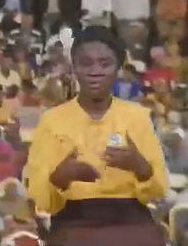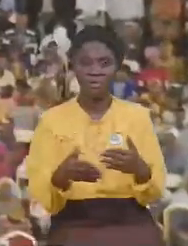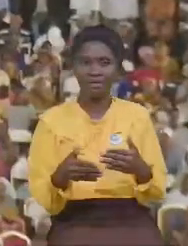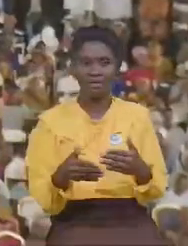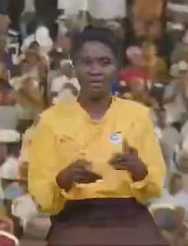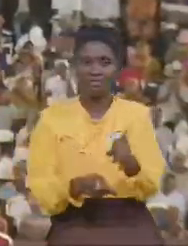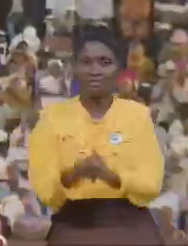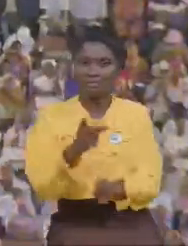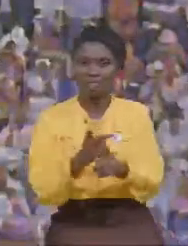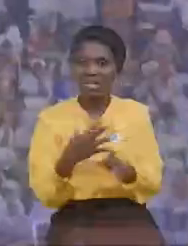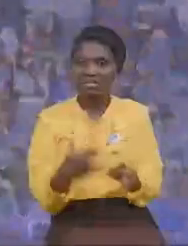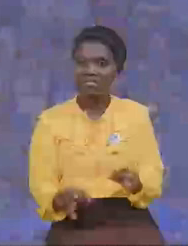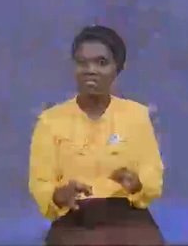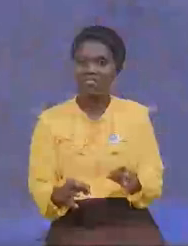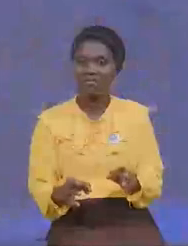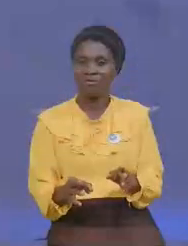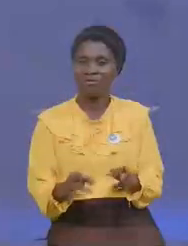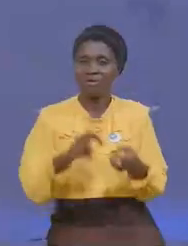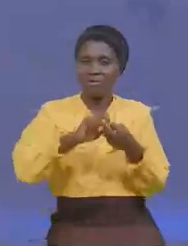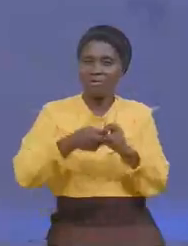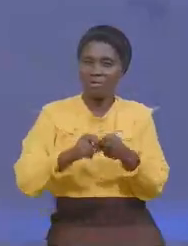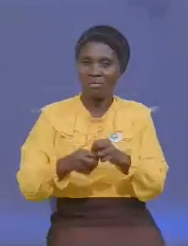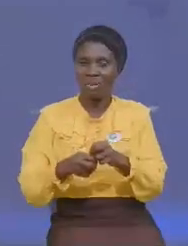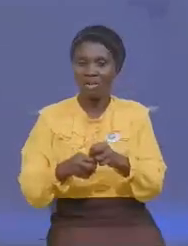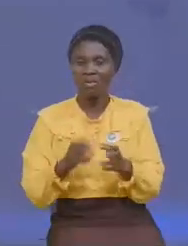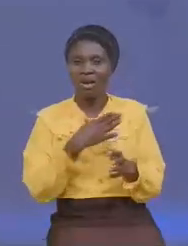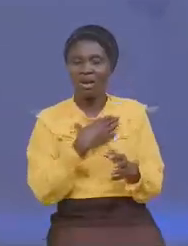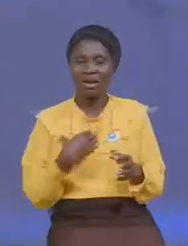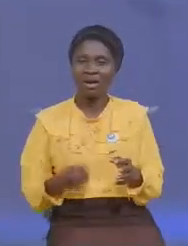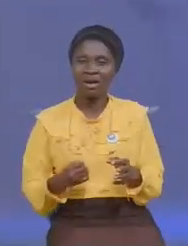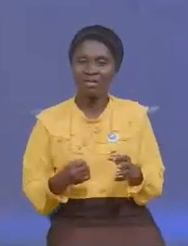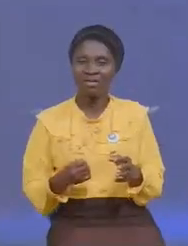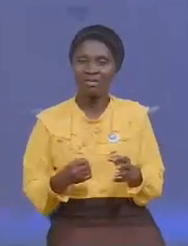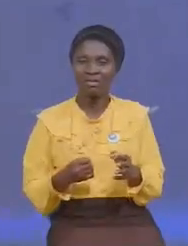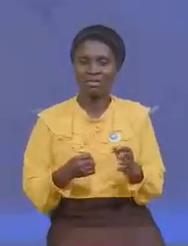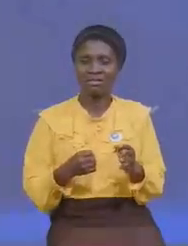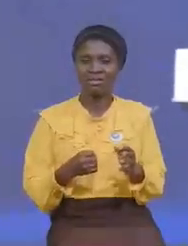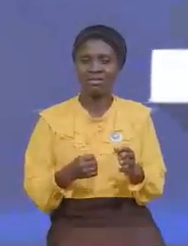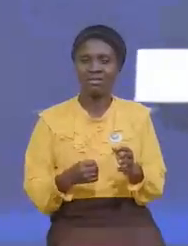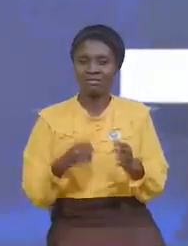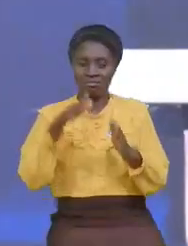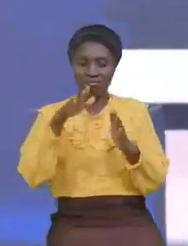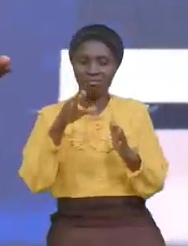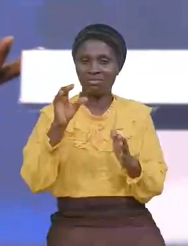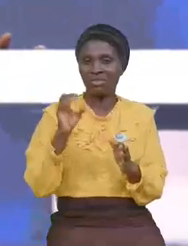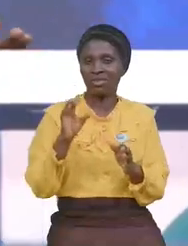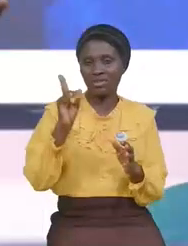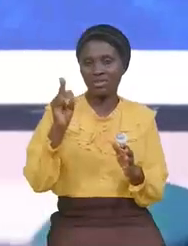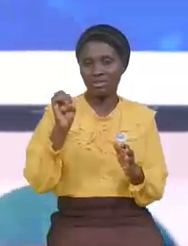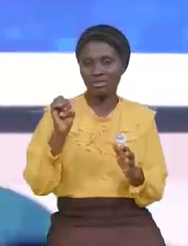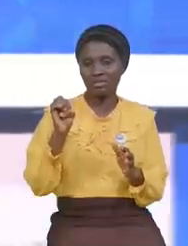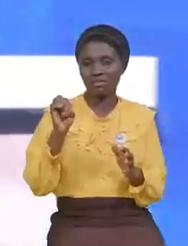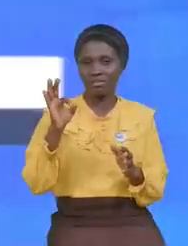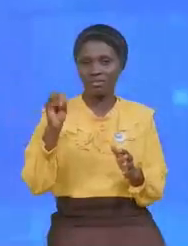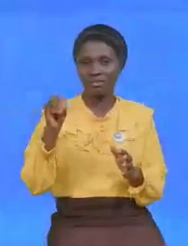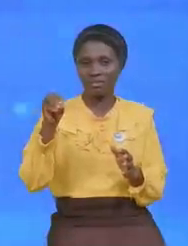Quelle que soit la déformation, la dégradation que le péché a amené dans ta vie, dès